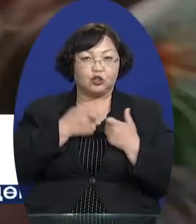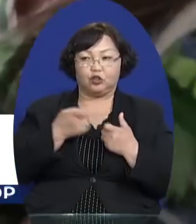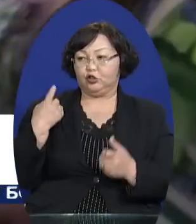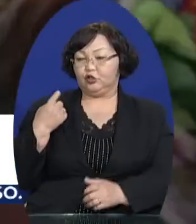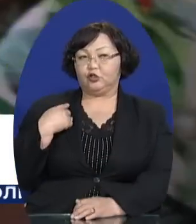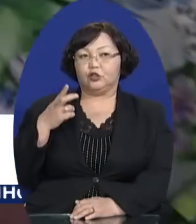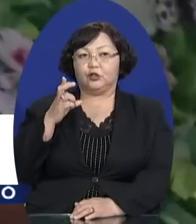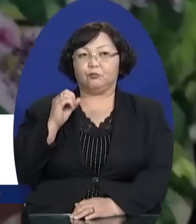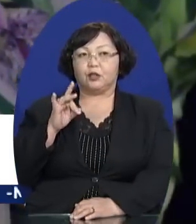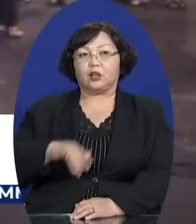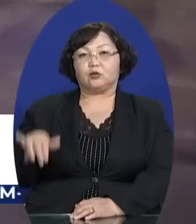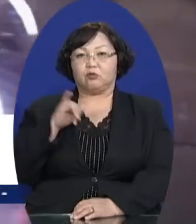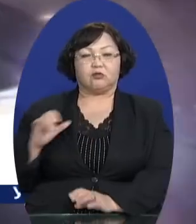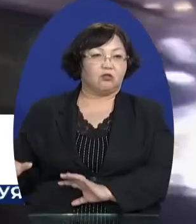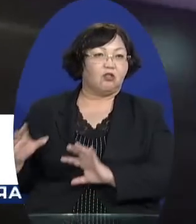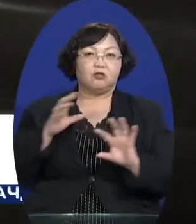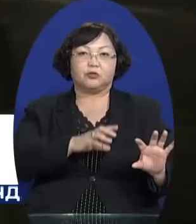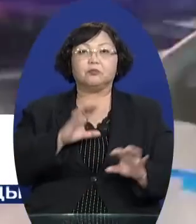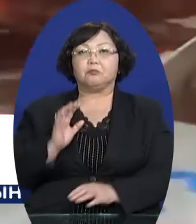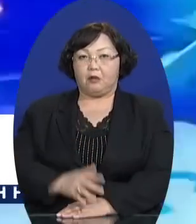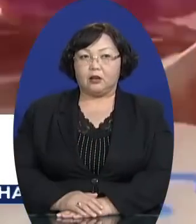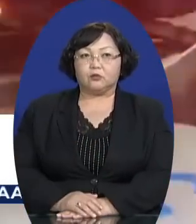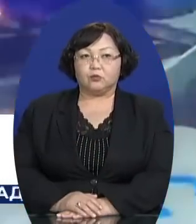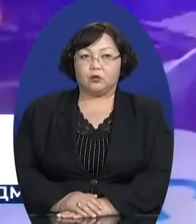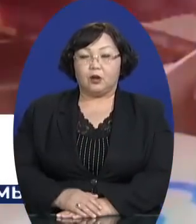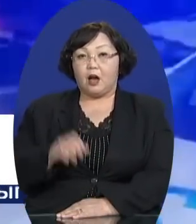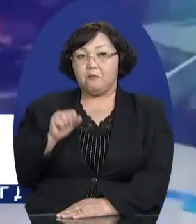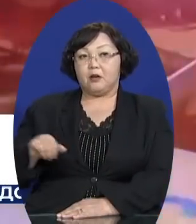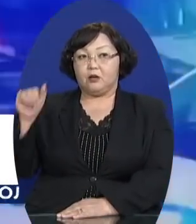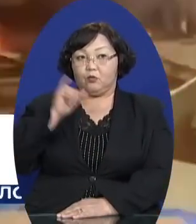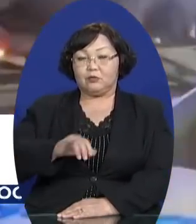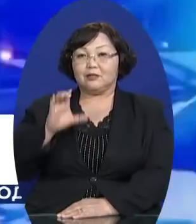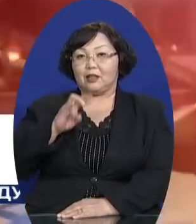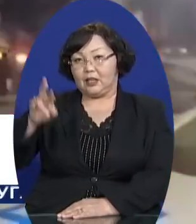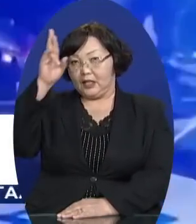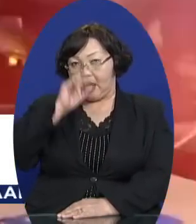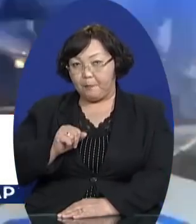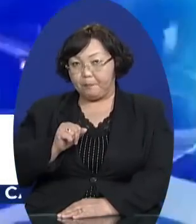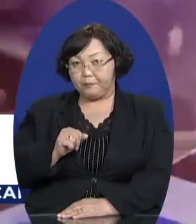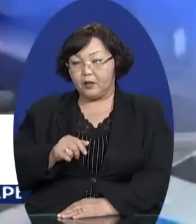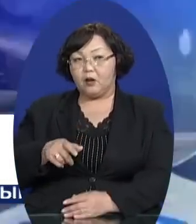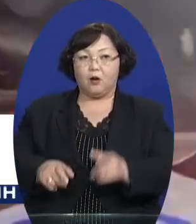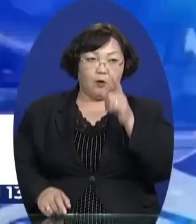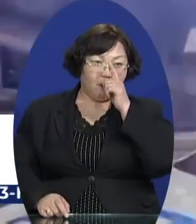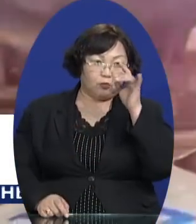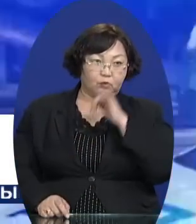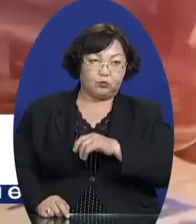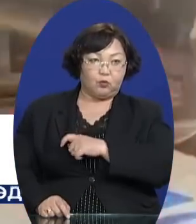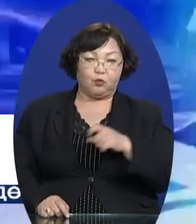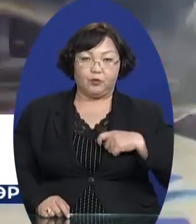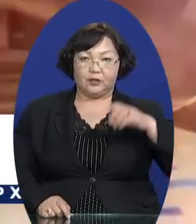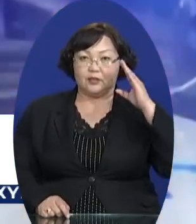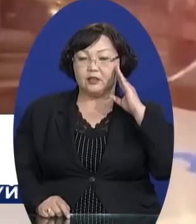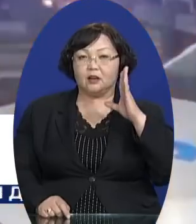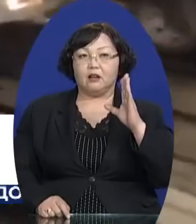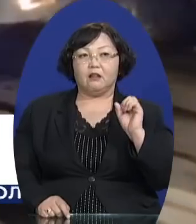Беларусьд очисон байж магадгүй мэдээлэлтэй байгаа. Мөнэс гадна Америкийн нэгдсэн улсын сангийн яам Оросын хувийн цэргийн Вагнер бүлэглэл түүнийг